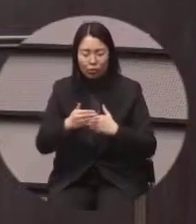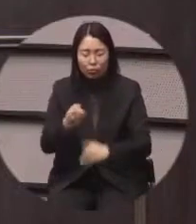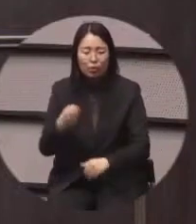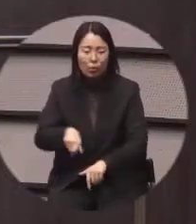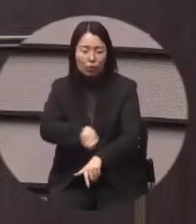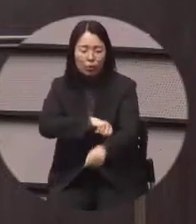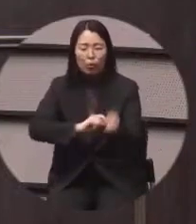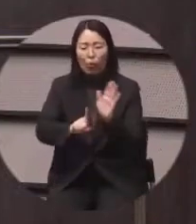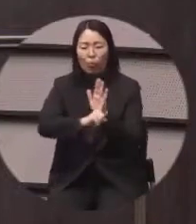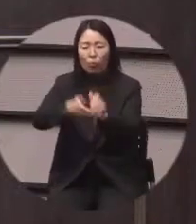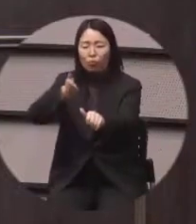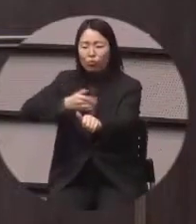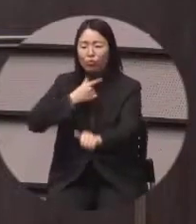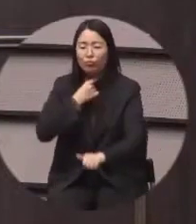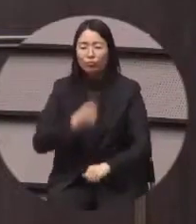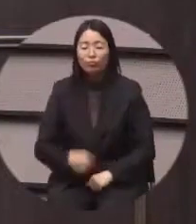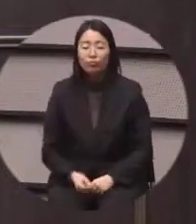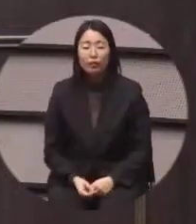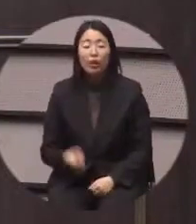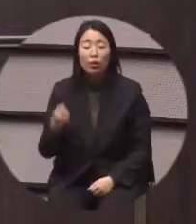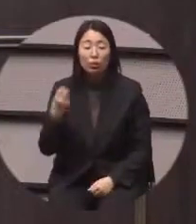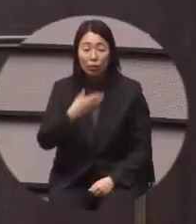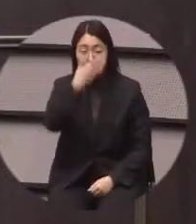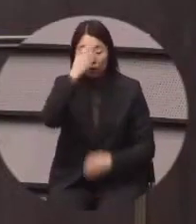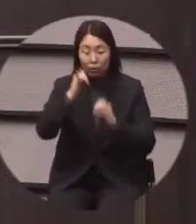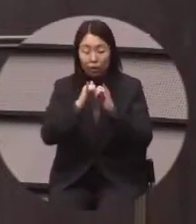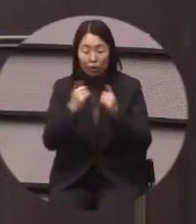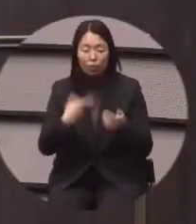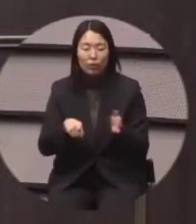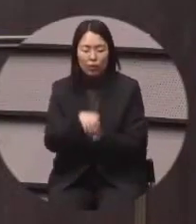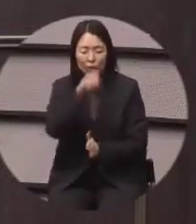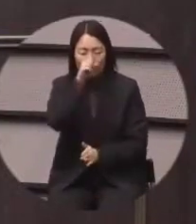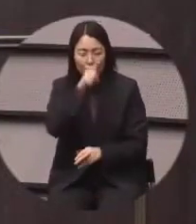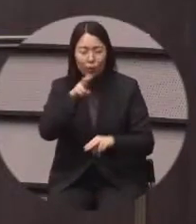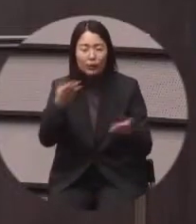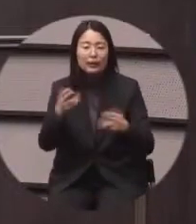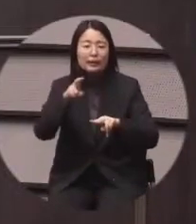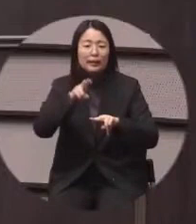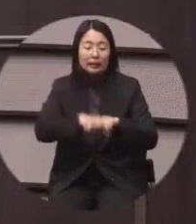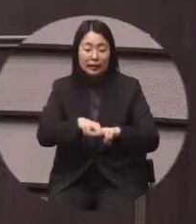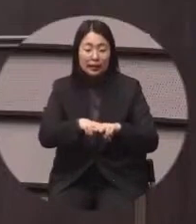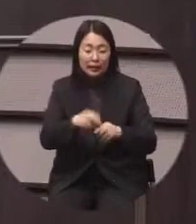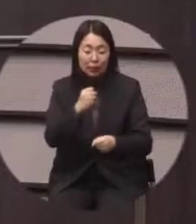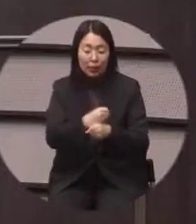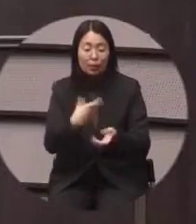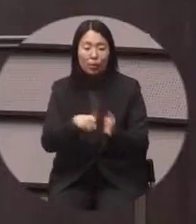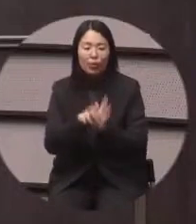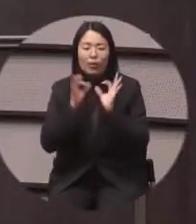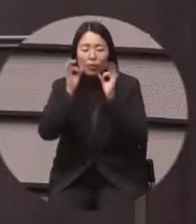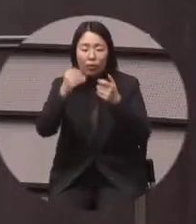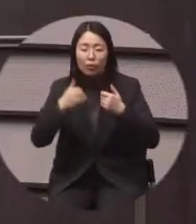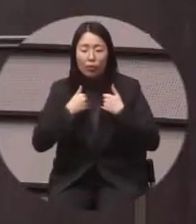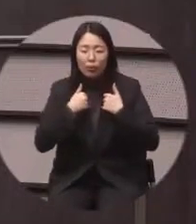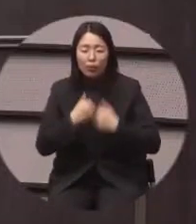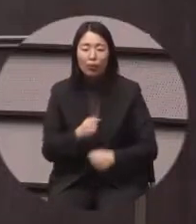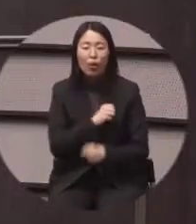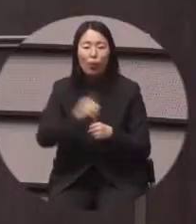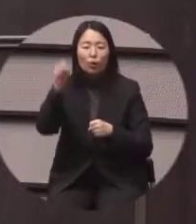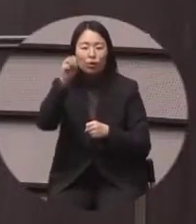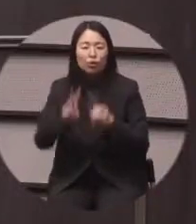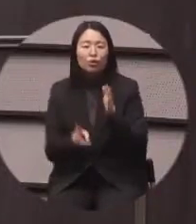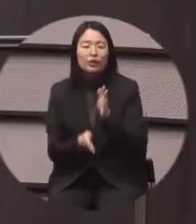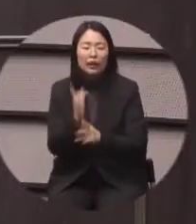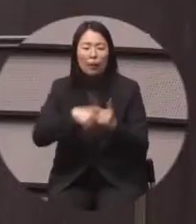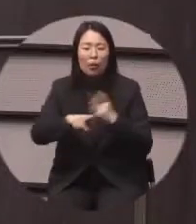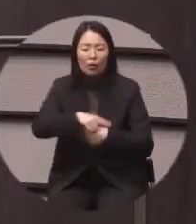마지막으로 청년들을 위한 양질의 일자리 창출을 위해 총력을 다해야 합니다. 광주시를 다시 한번 둘러봐